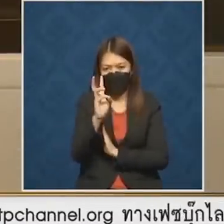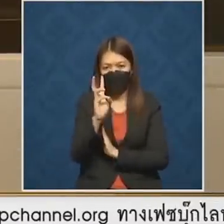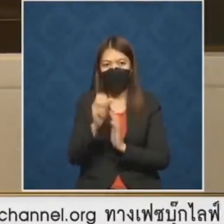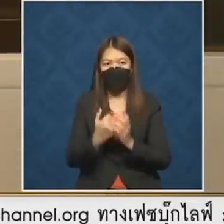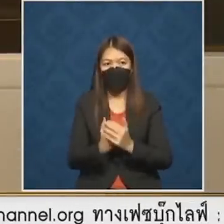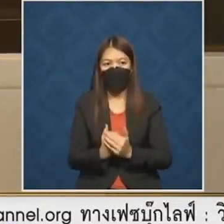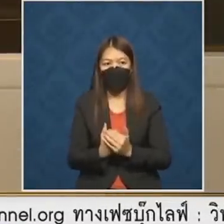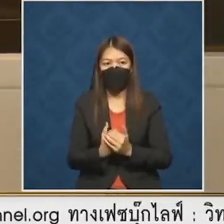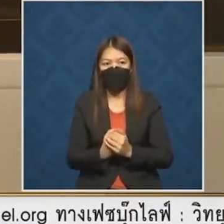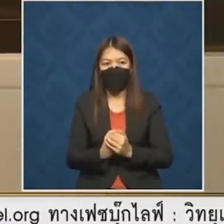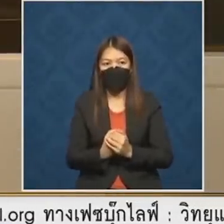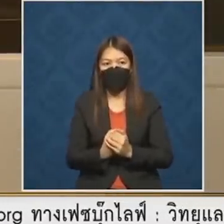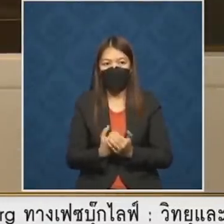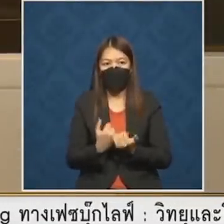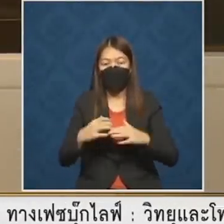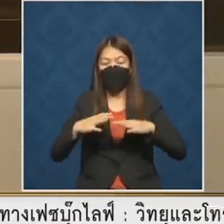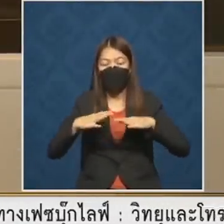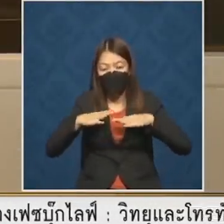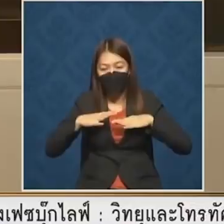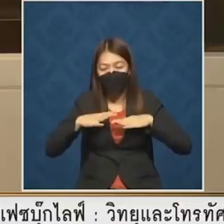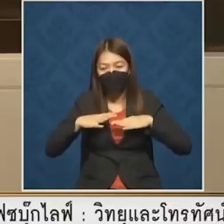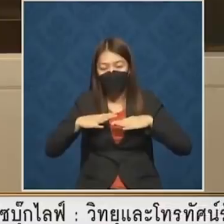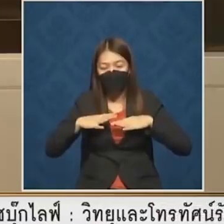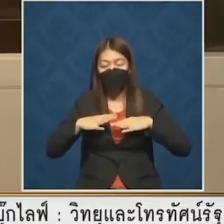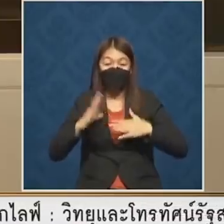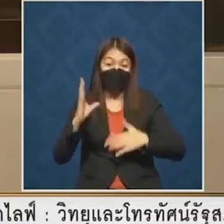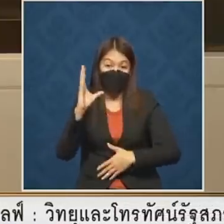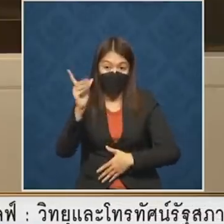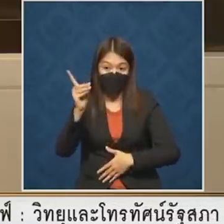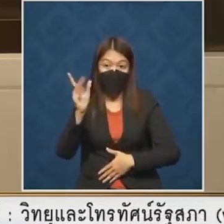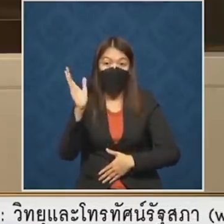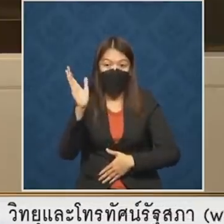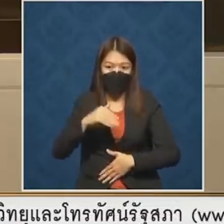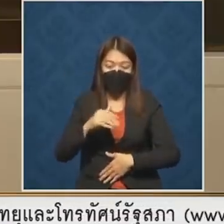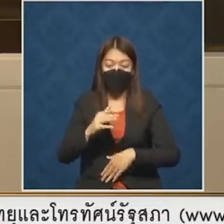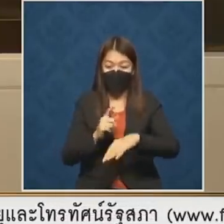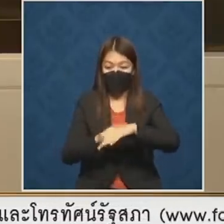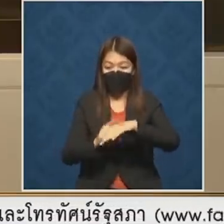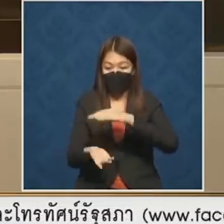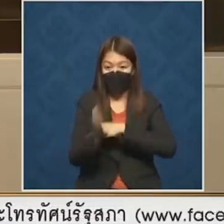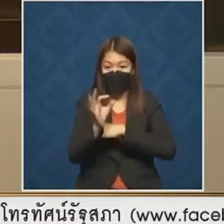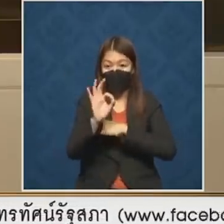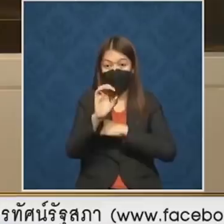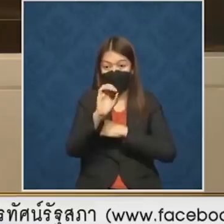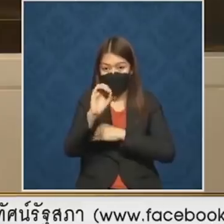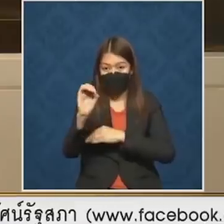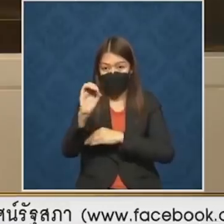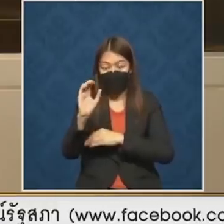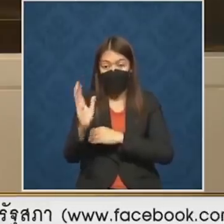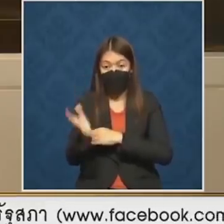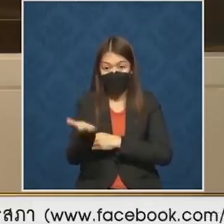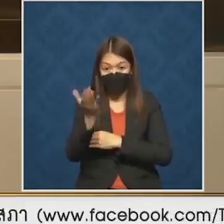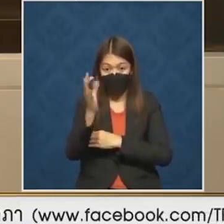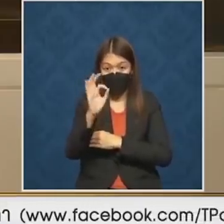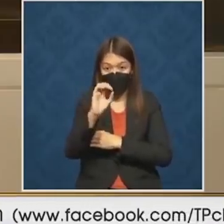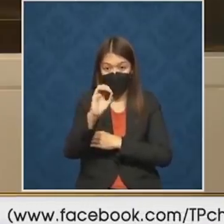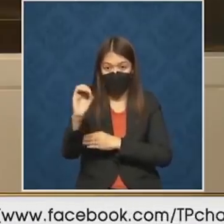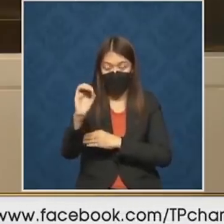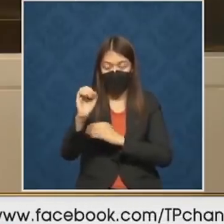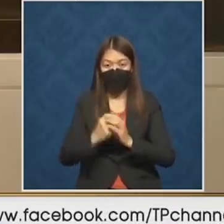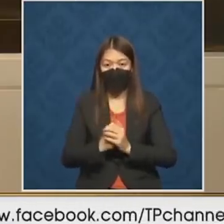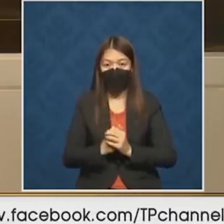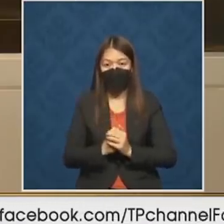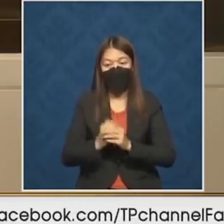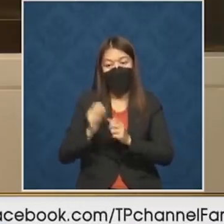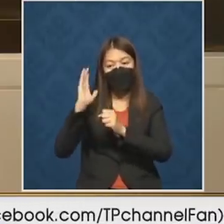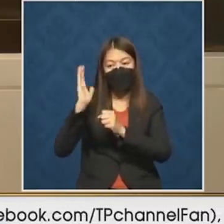นี่นะแล้วก็ประมาณสัก3ทุ่มกว่าเกือบ3ทุ่มครึ่งนายกรัฐมนตรีนะครับก็ให้สัมภาษณ์ที่รัฐสภาถึง